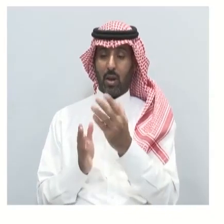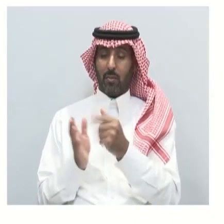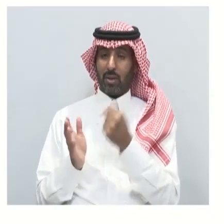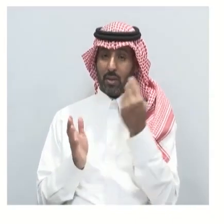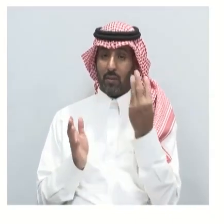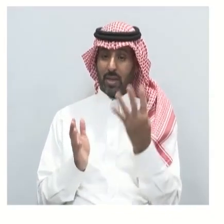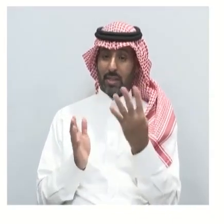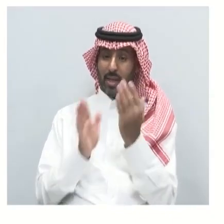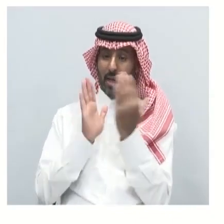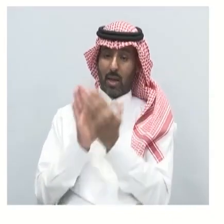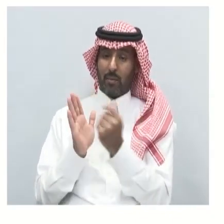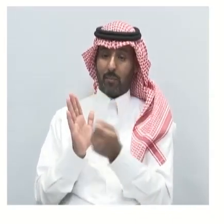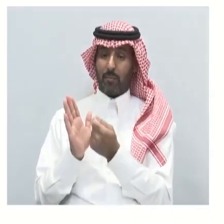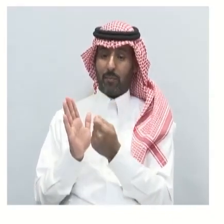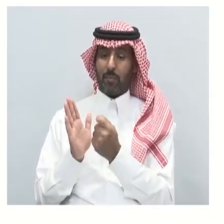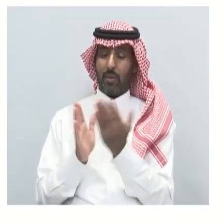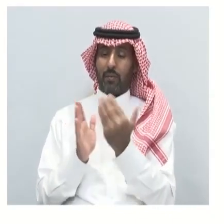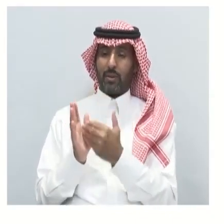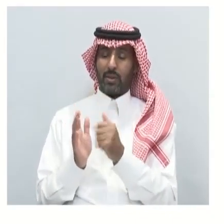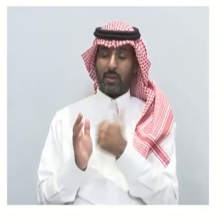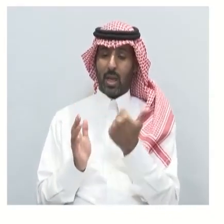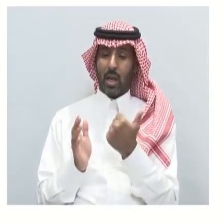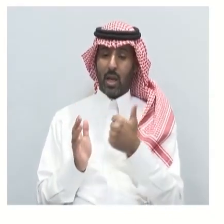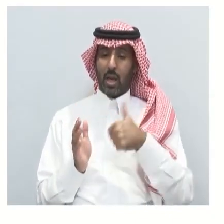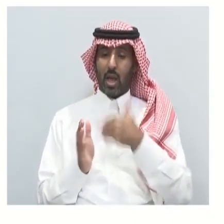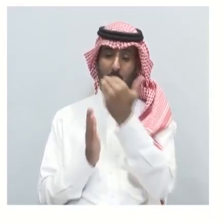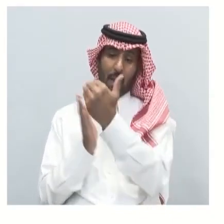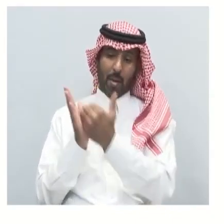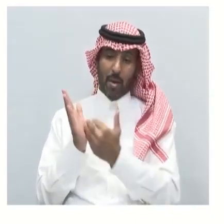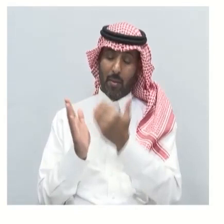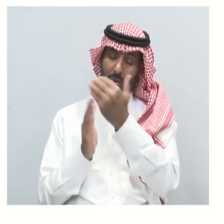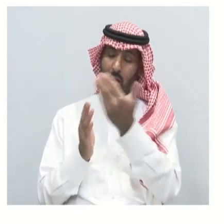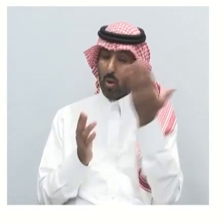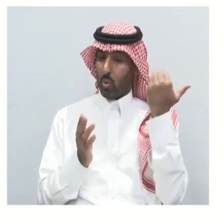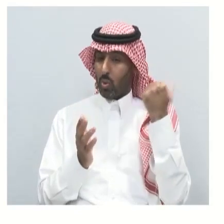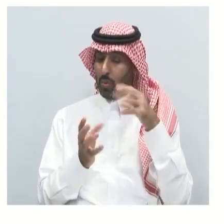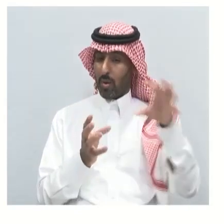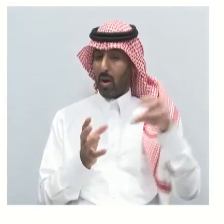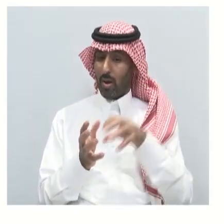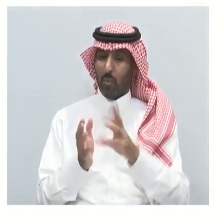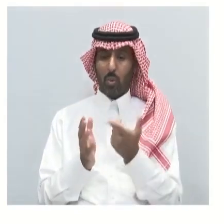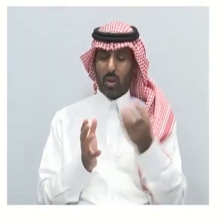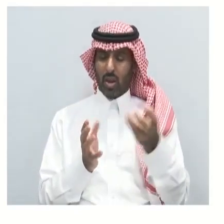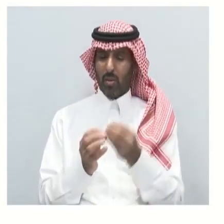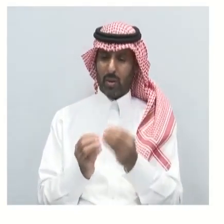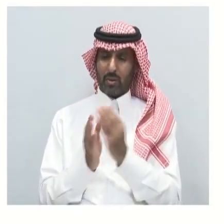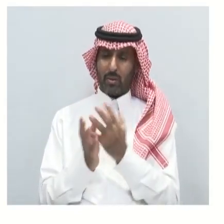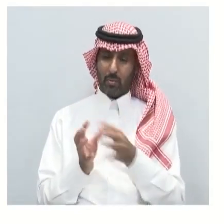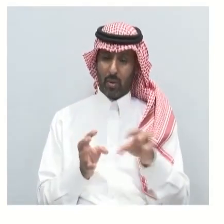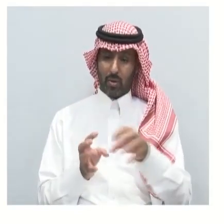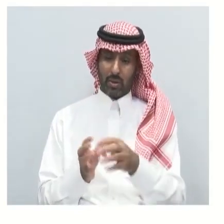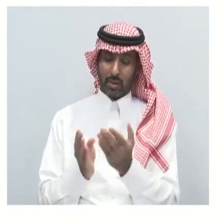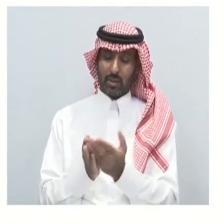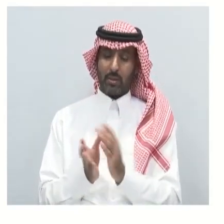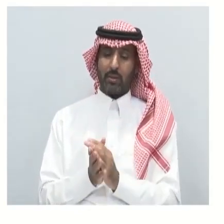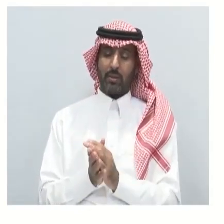الفصل الرابع في المرحله السادسه يقوم باعداد قائمه بالمراجع والمصادر واعداد الملاحق ويقوم